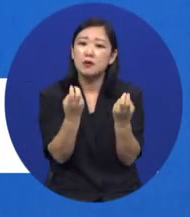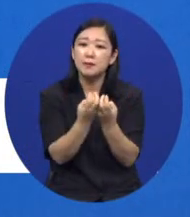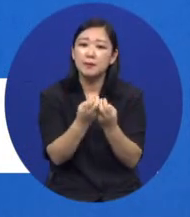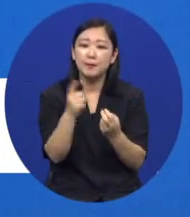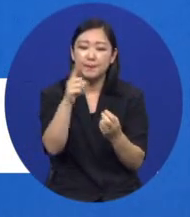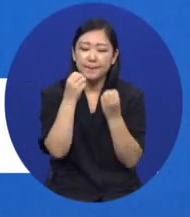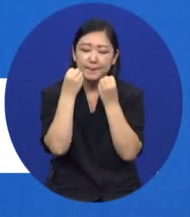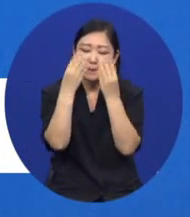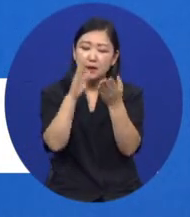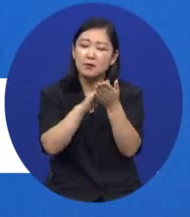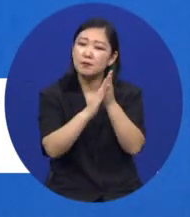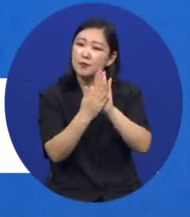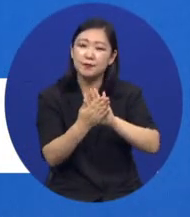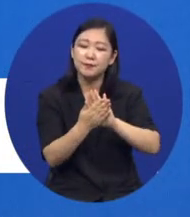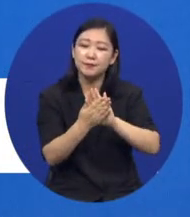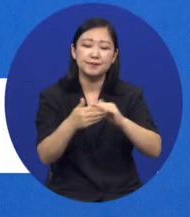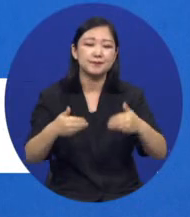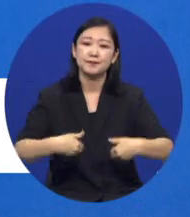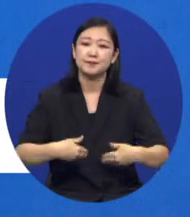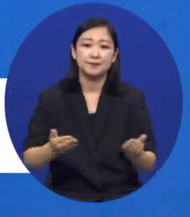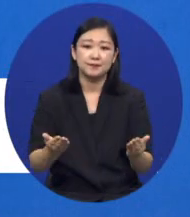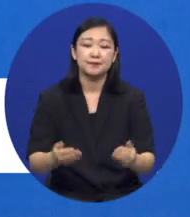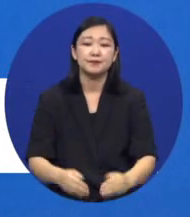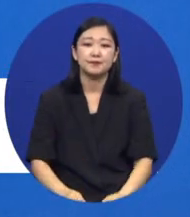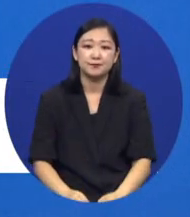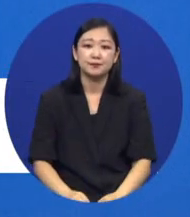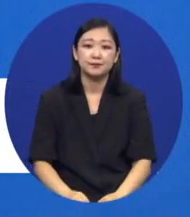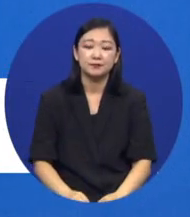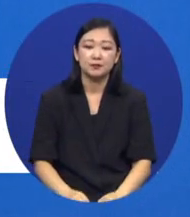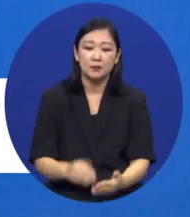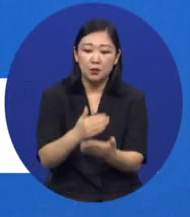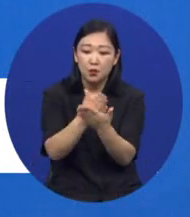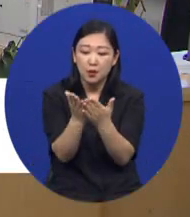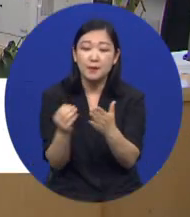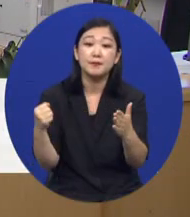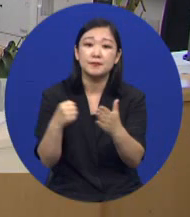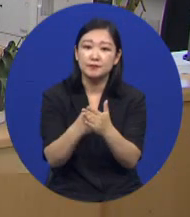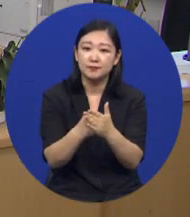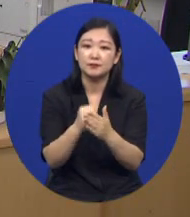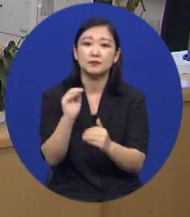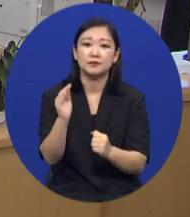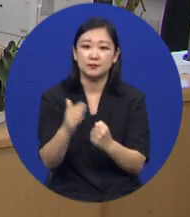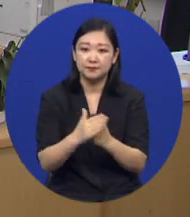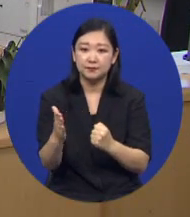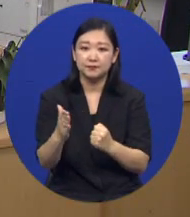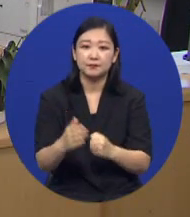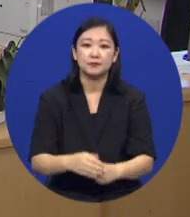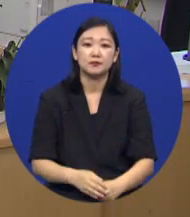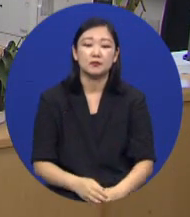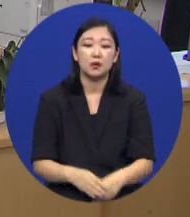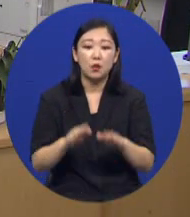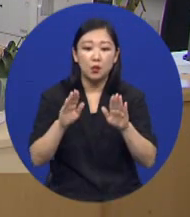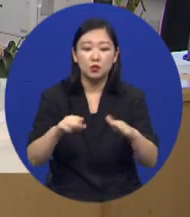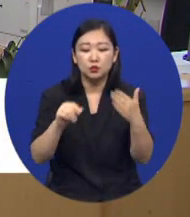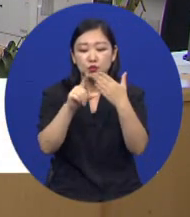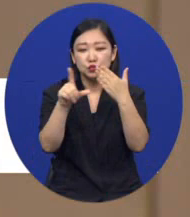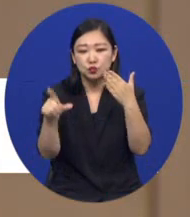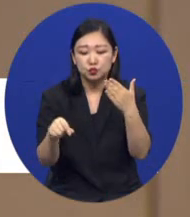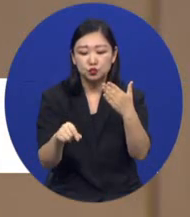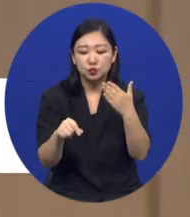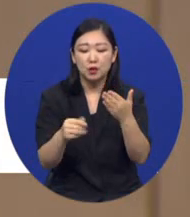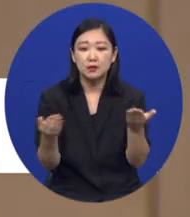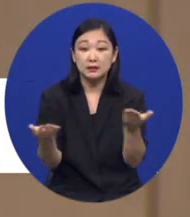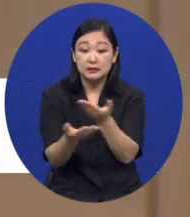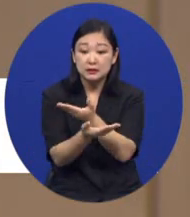어떤 새로운 변화를 요구하지 않습니다. 교과목이 정해져 있죠. 김광수 교육감은 오는 9월 인사는